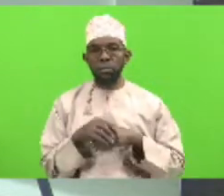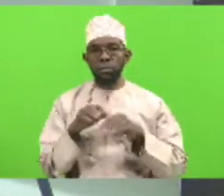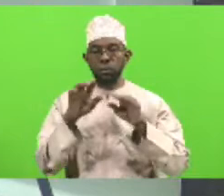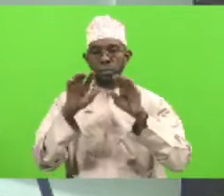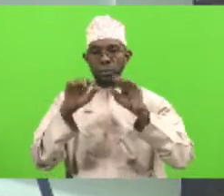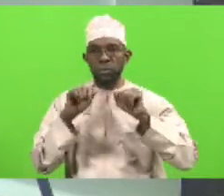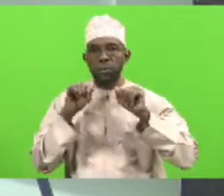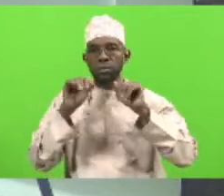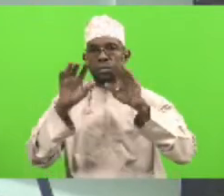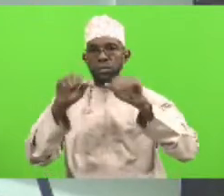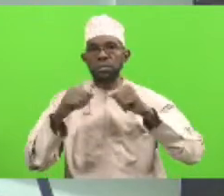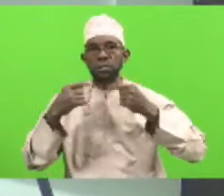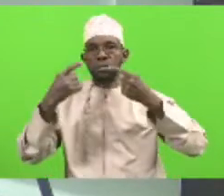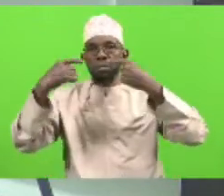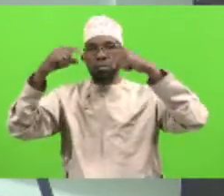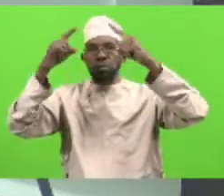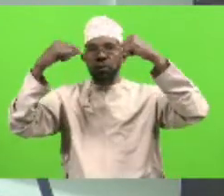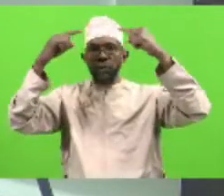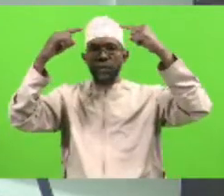حي على